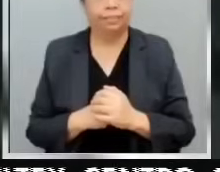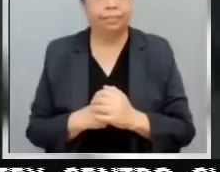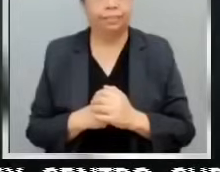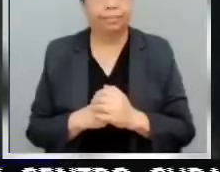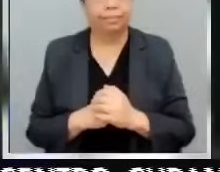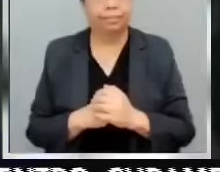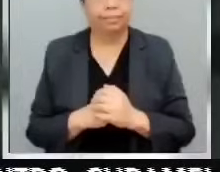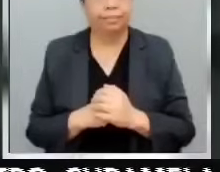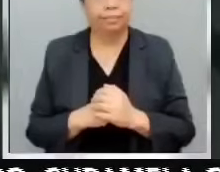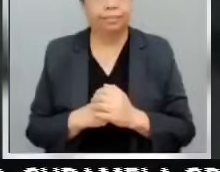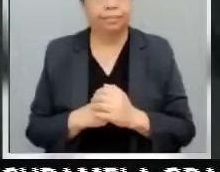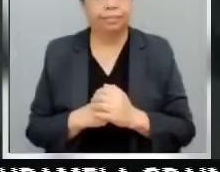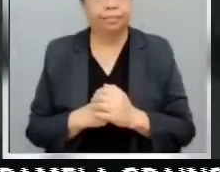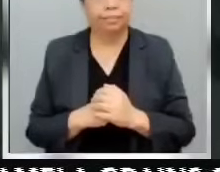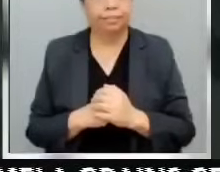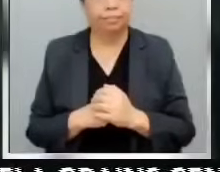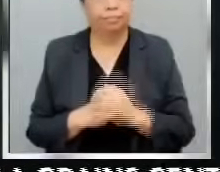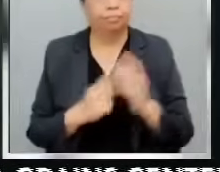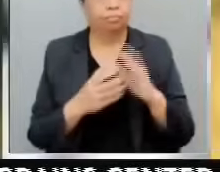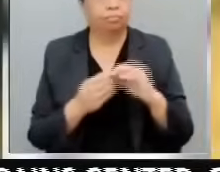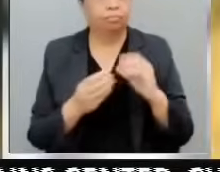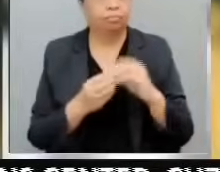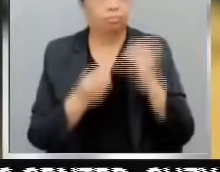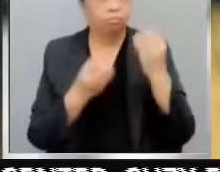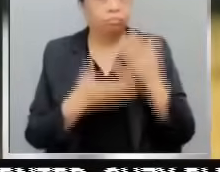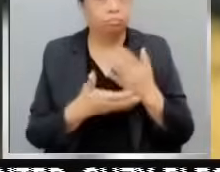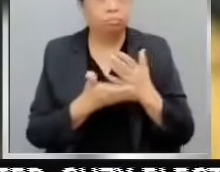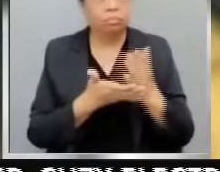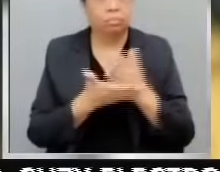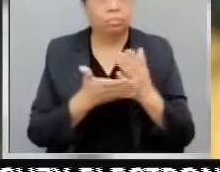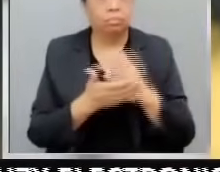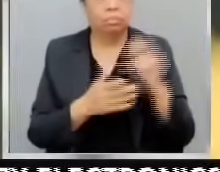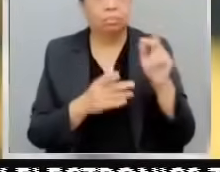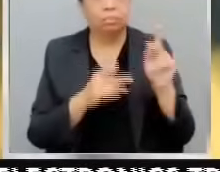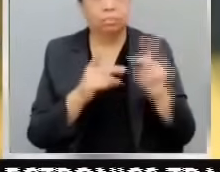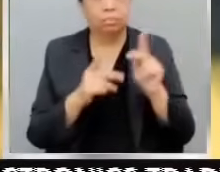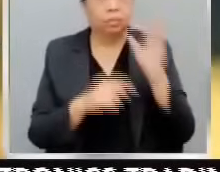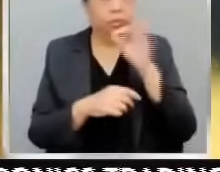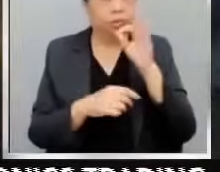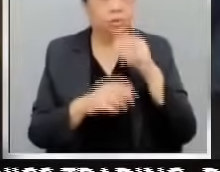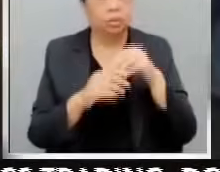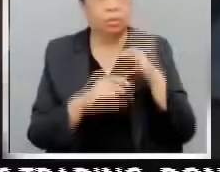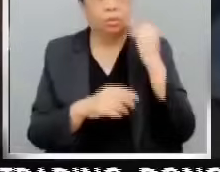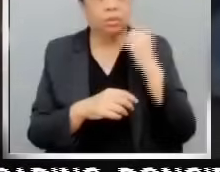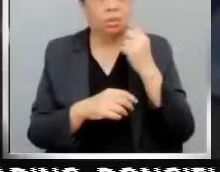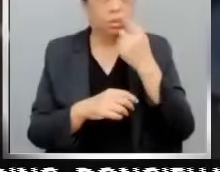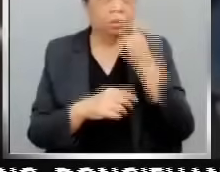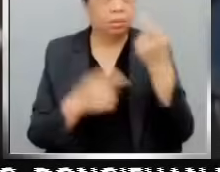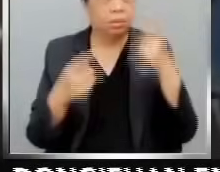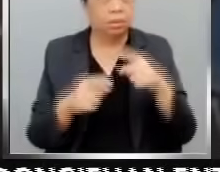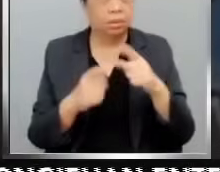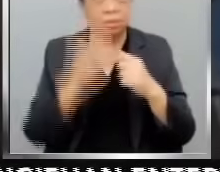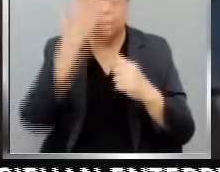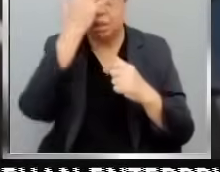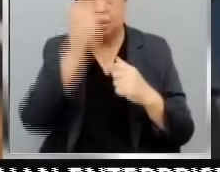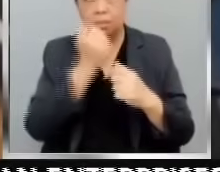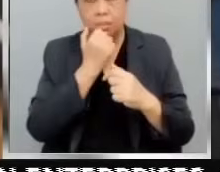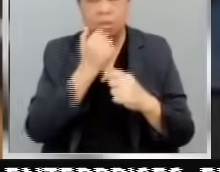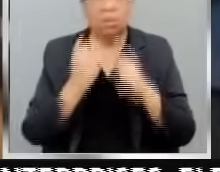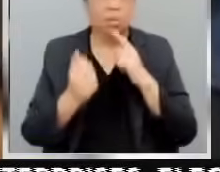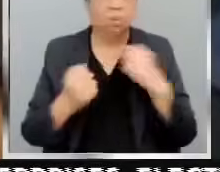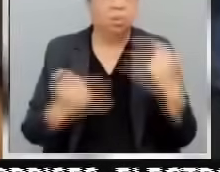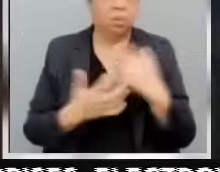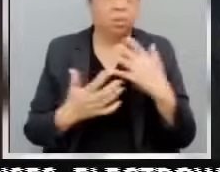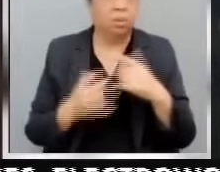Mga kwento ng takot ang ibinahagi ng mga Pinoy sa Israel dahil sa pag-atake ng Hamas. Kakabahan ka na kung kailan darating yung